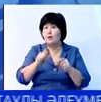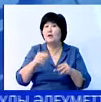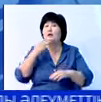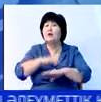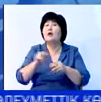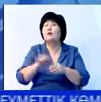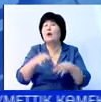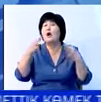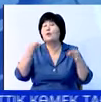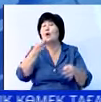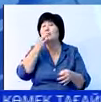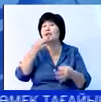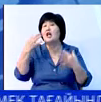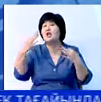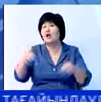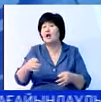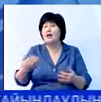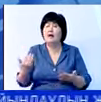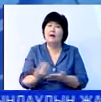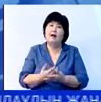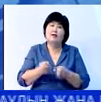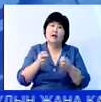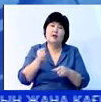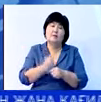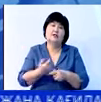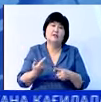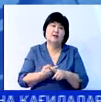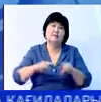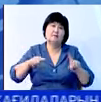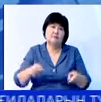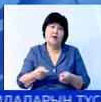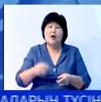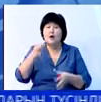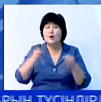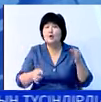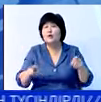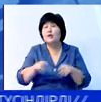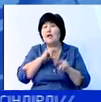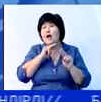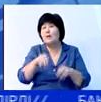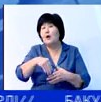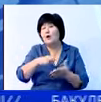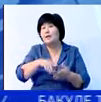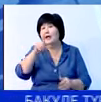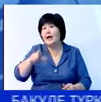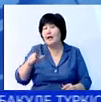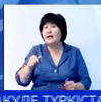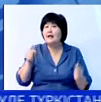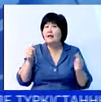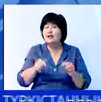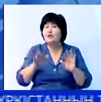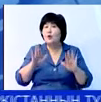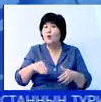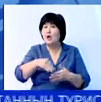деп бостандыққа ерте шығарылған ол қайтадан қылмыс жасап тұтылды. Сот қаулысымен пробациялық бақылау белгіленген азамат тиісті